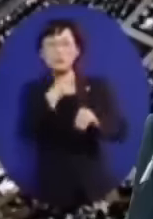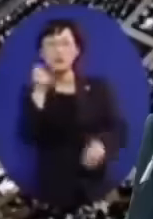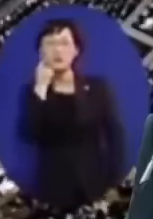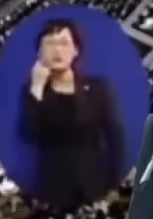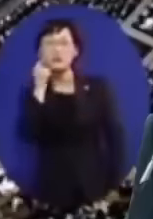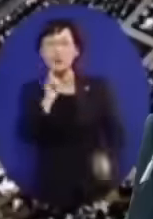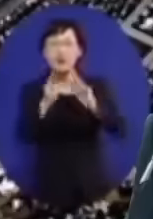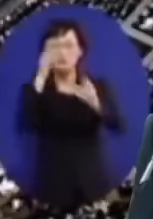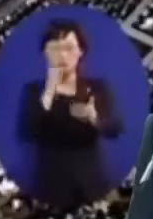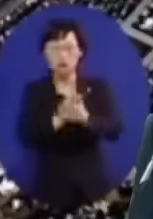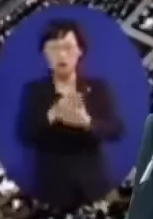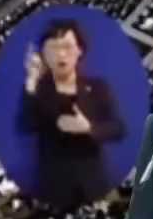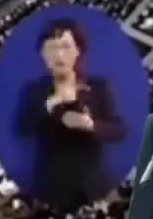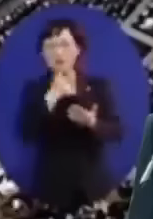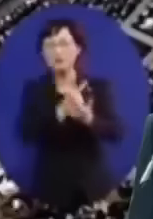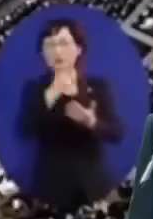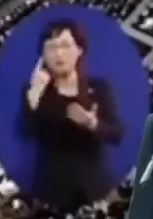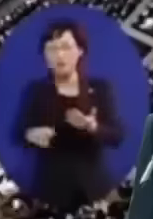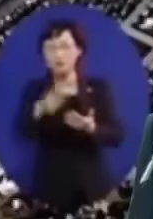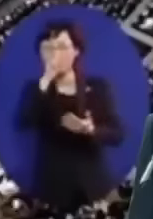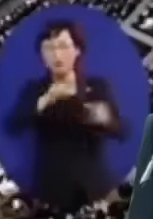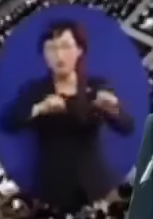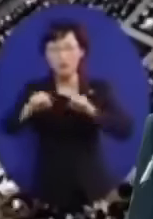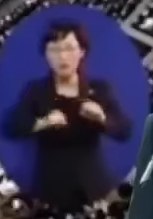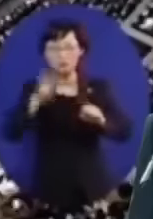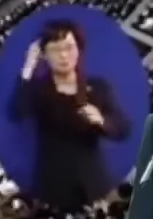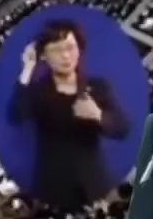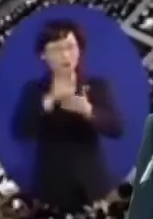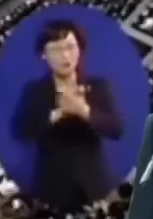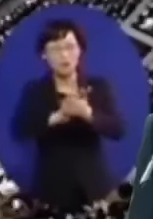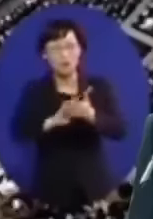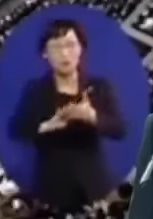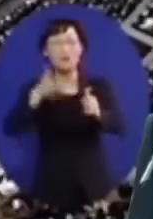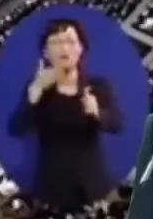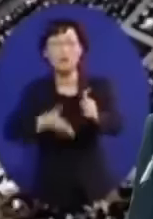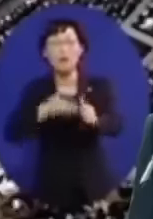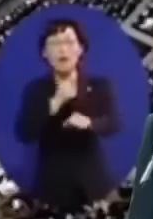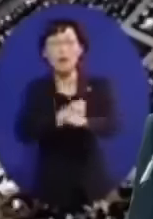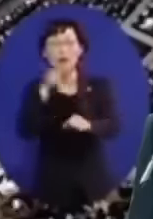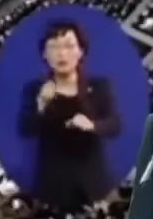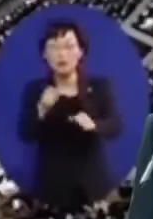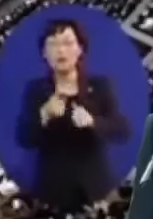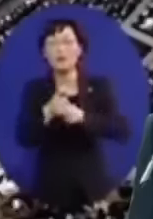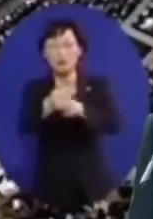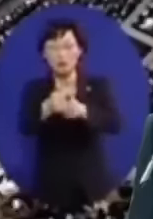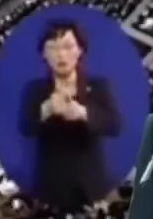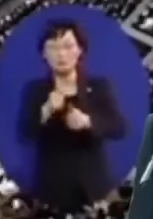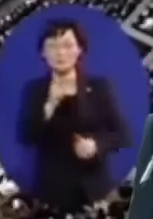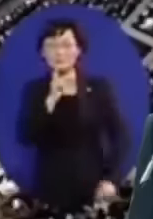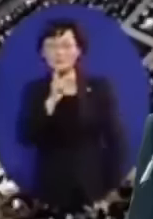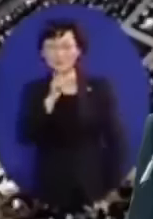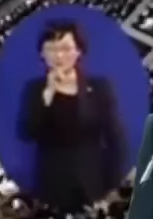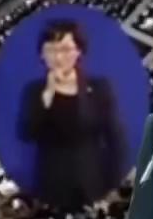말고 악에서 떠나 선을 행하고 화평을 구하라 그것을 따르라고 말하고 있는 것입니다.